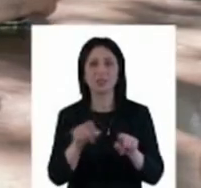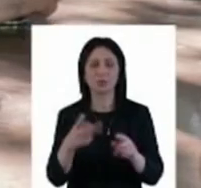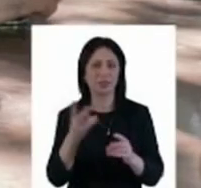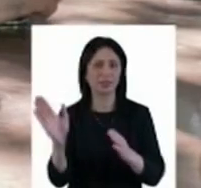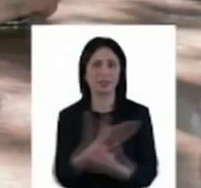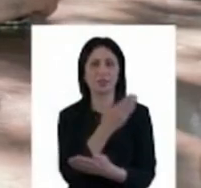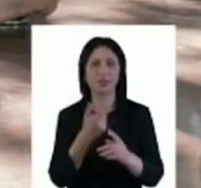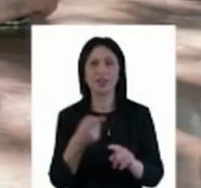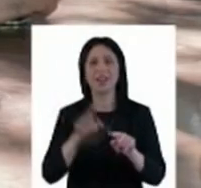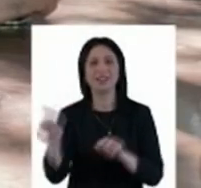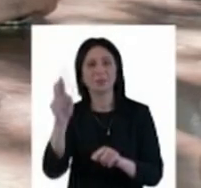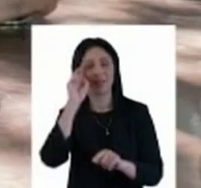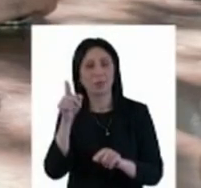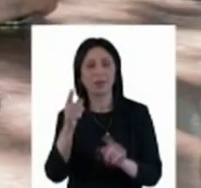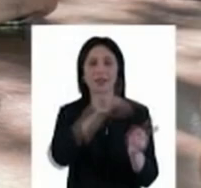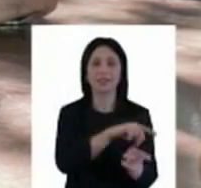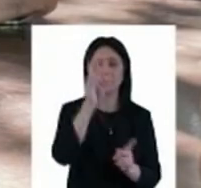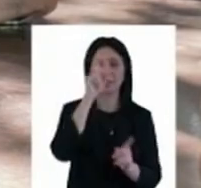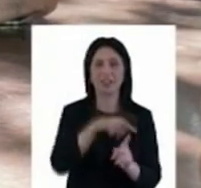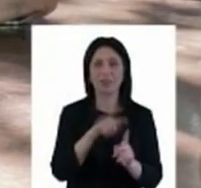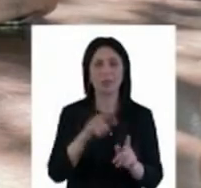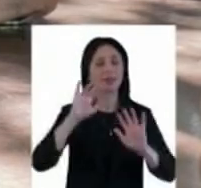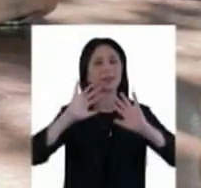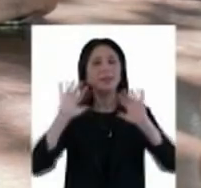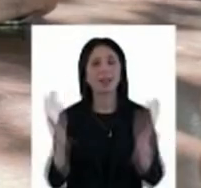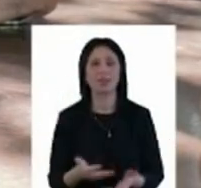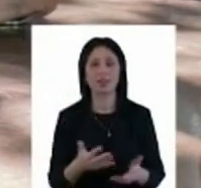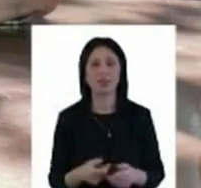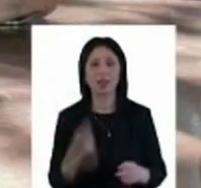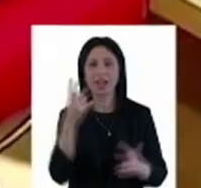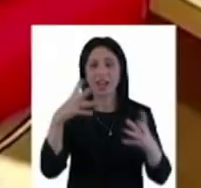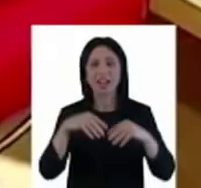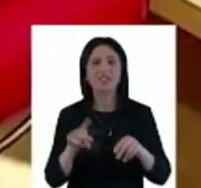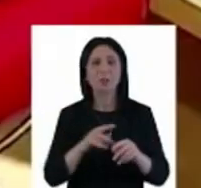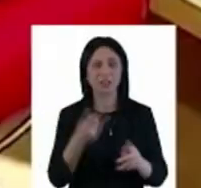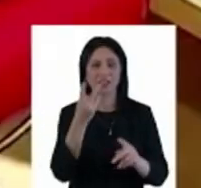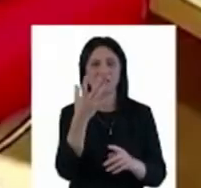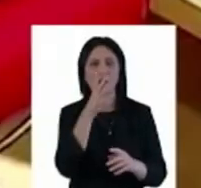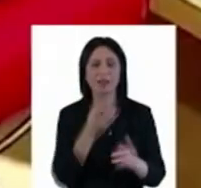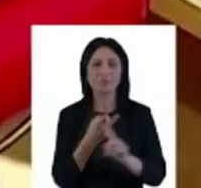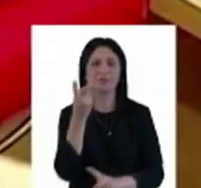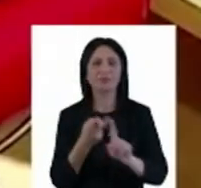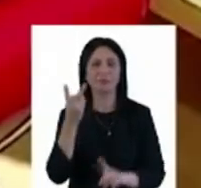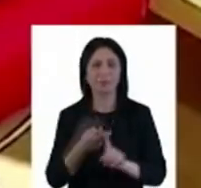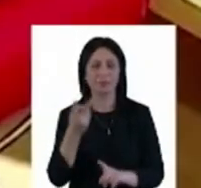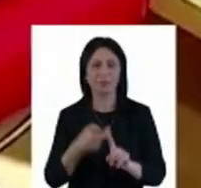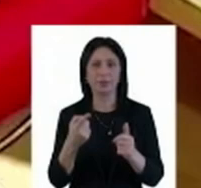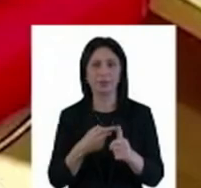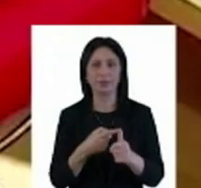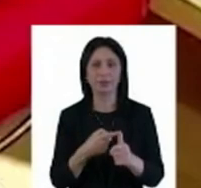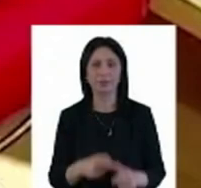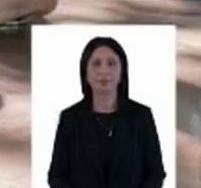ესენი უნდა წავიდე. ეს თავრობა, ის თავრობა დავიღალეთ. ერთად ზარცვავდით 25 წლის განმავლობაში ამ